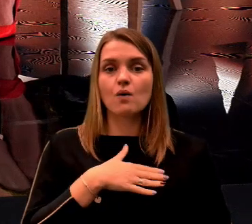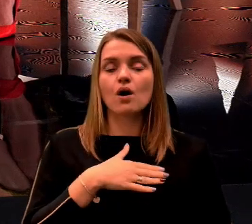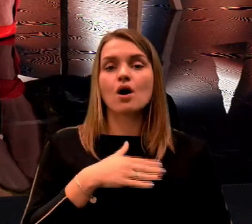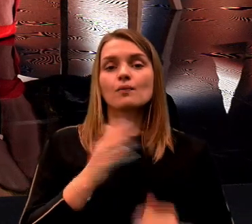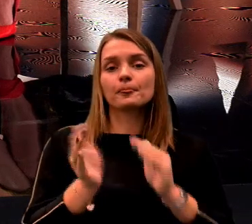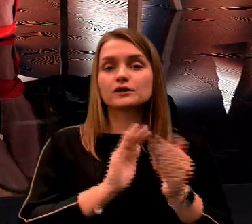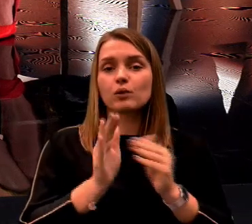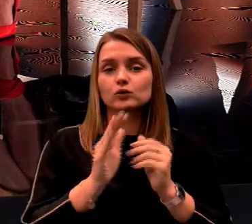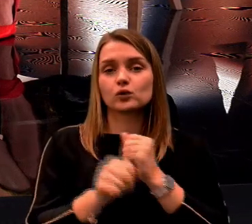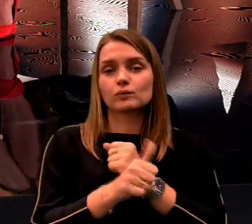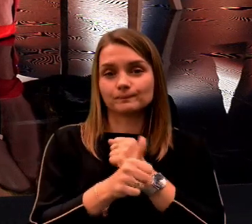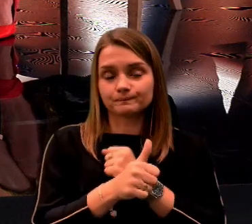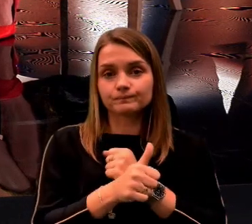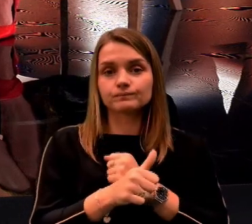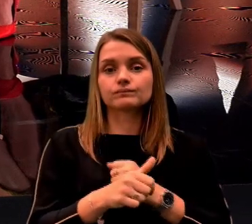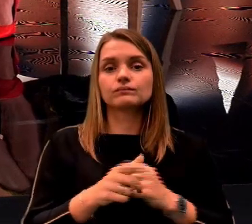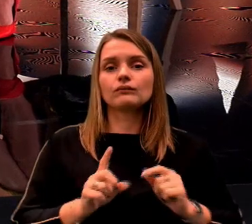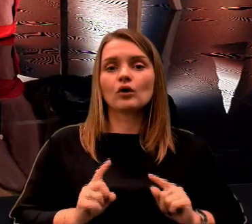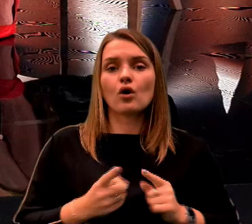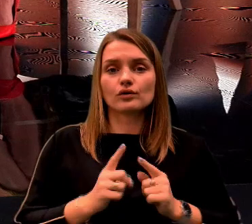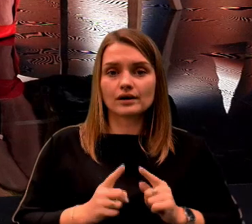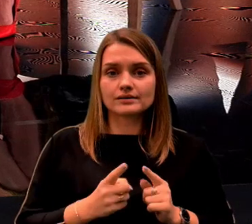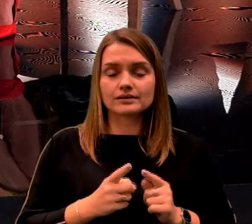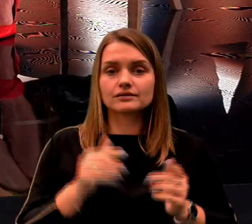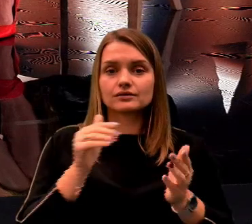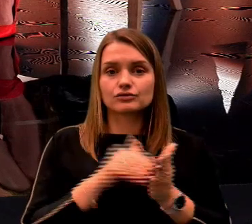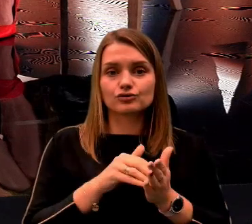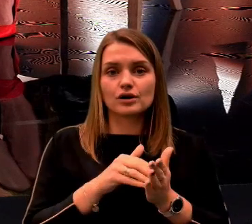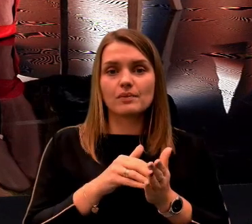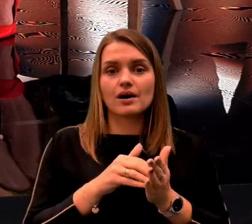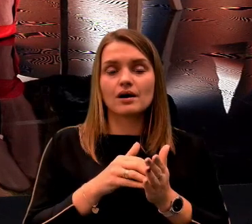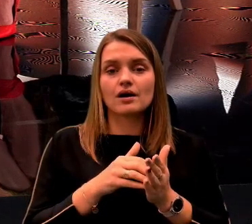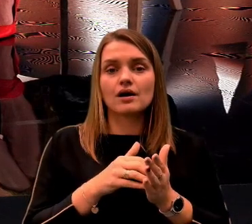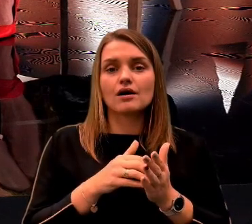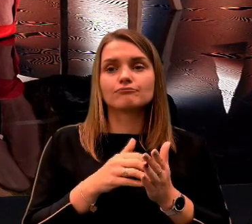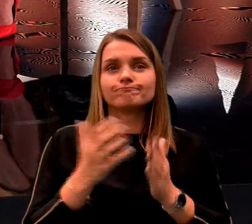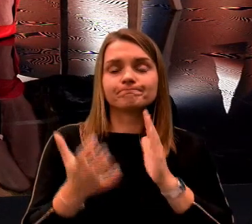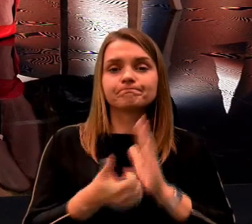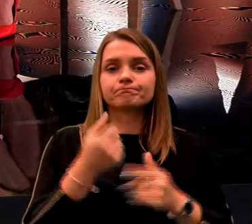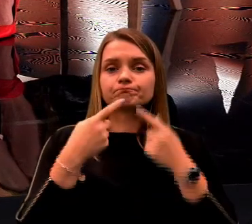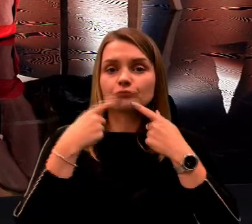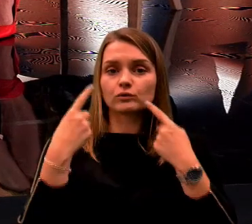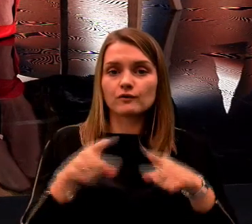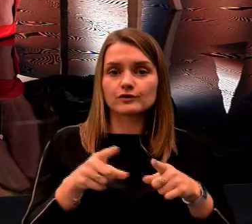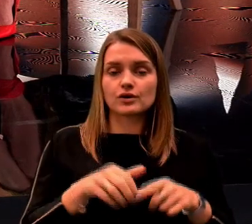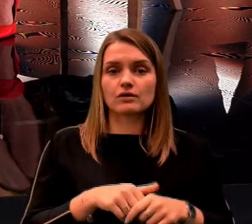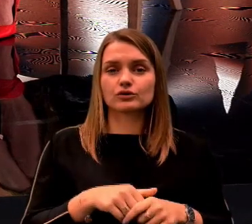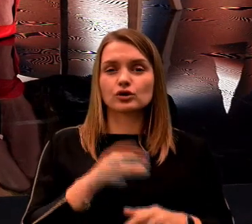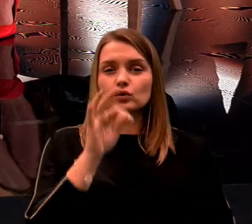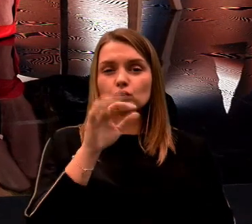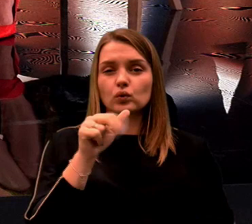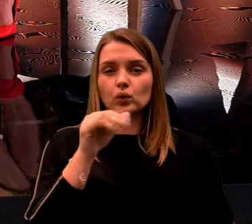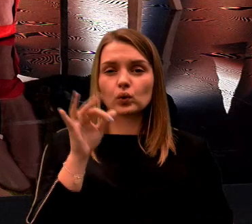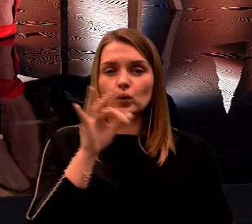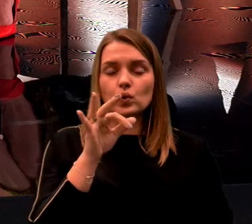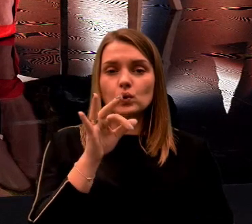argumentacji, no organizację trzeba jakby sobie wyhodować, prawda, do przejęcia odpowiedzialności, no bo to ten turkus, no, w